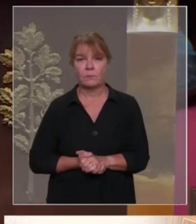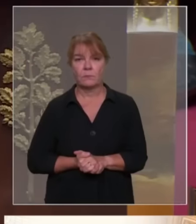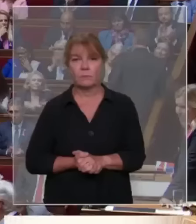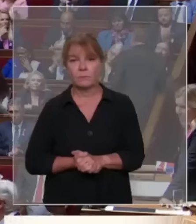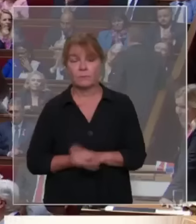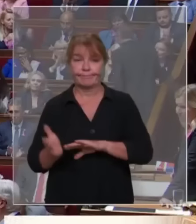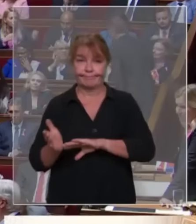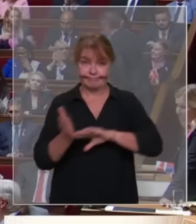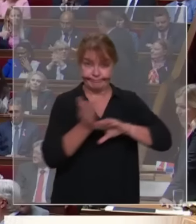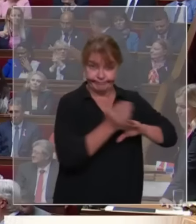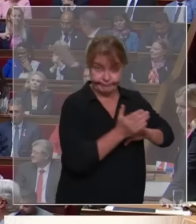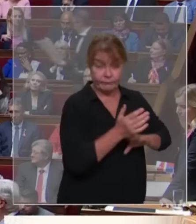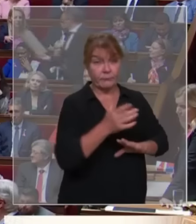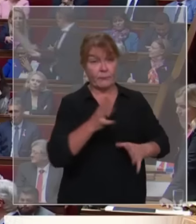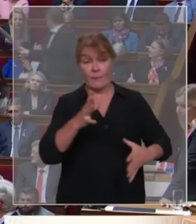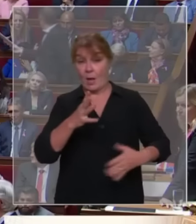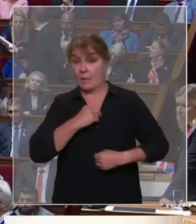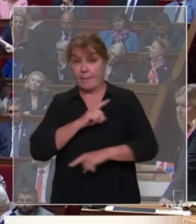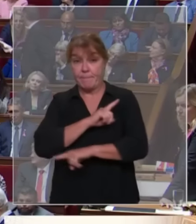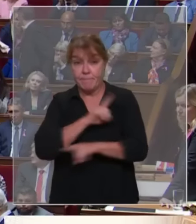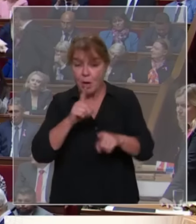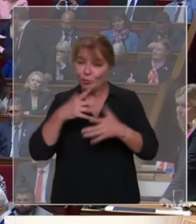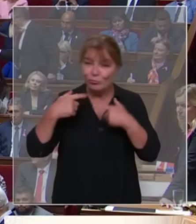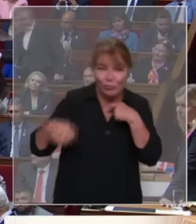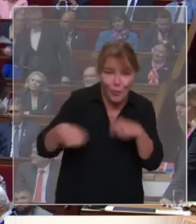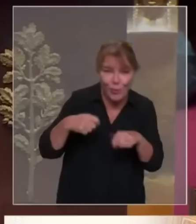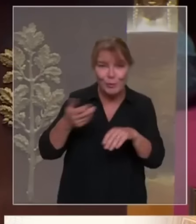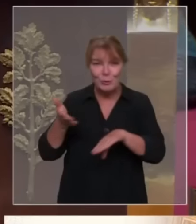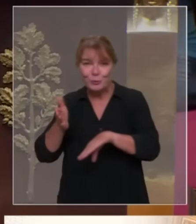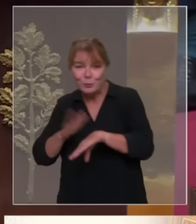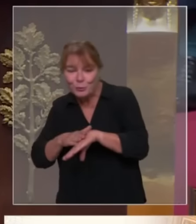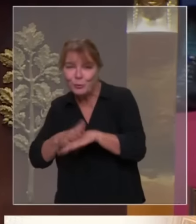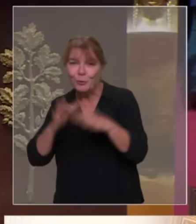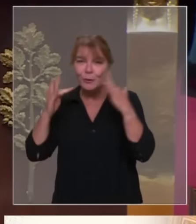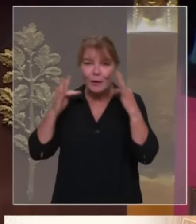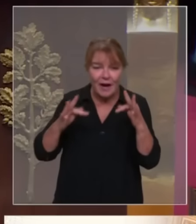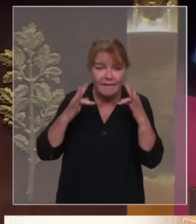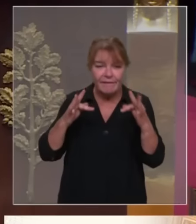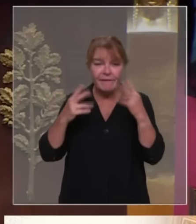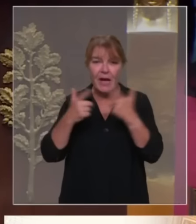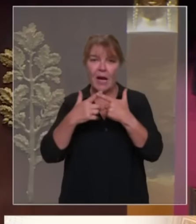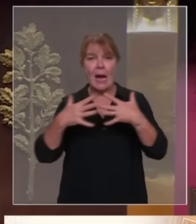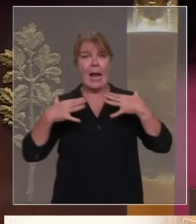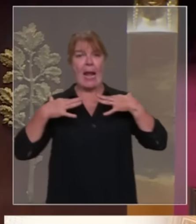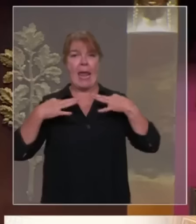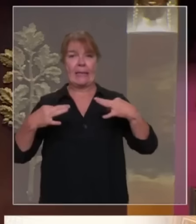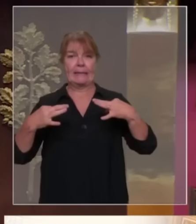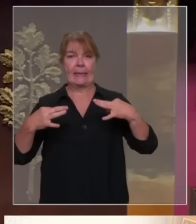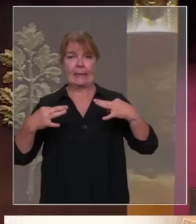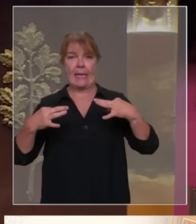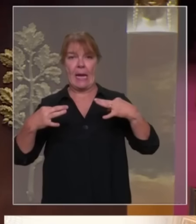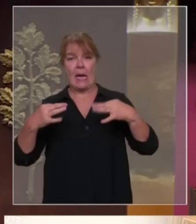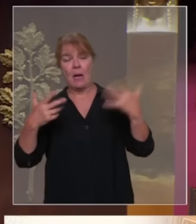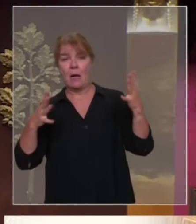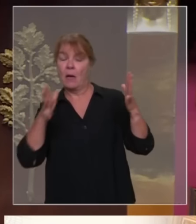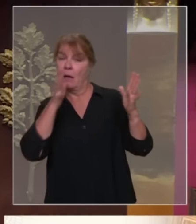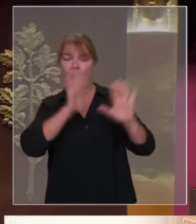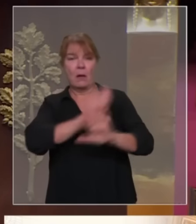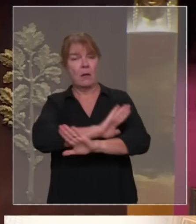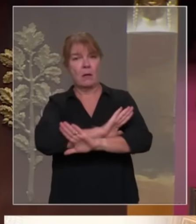Il n'y aura aucun accommodement sur la défense de la laïcité. Aucun.